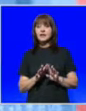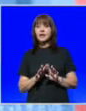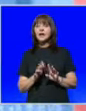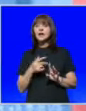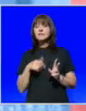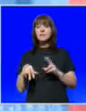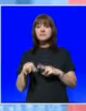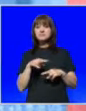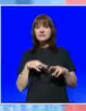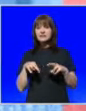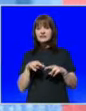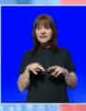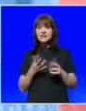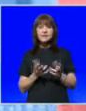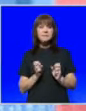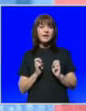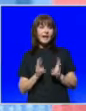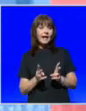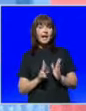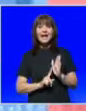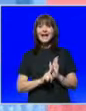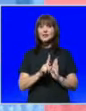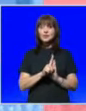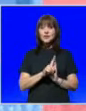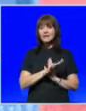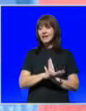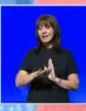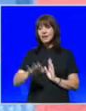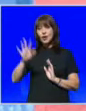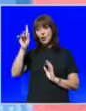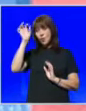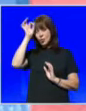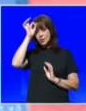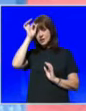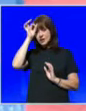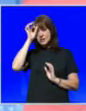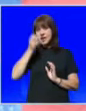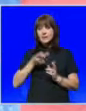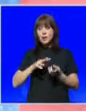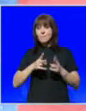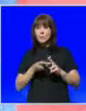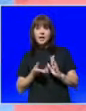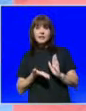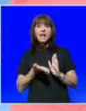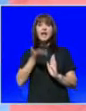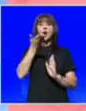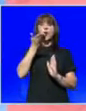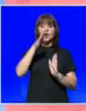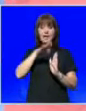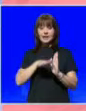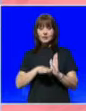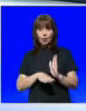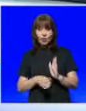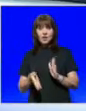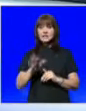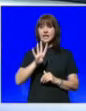И да търсим как резултатите на учениците, да речем, са се променяли нагоре или надолу, след 4-ти, след 7-ми, след 10-ти клас